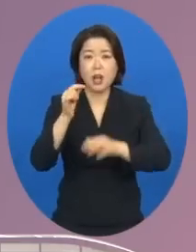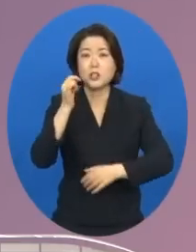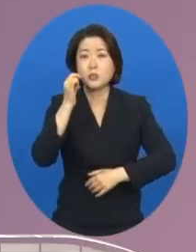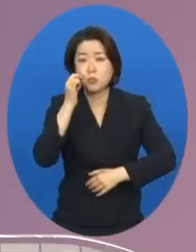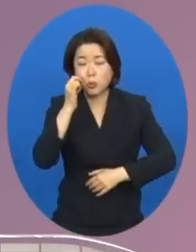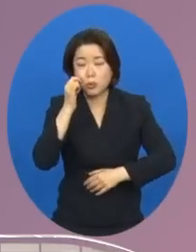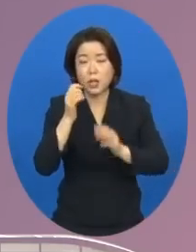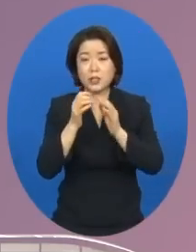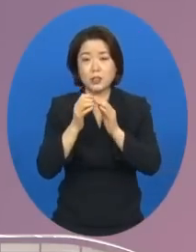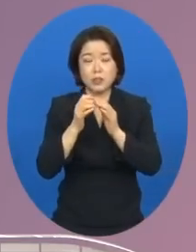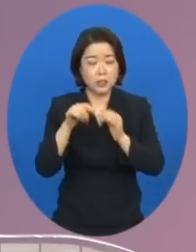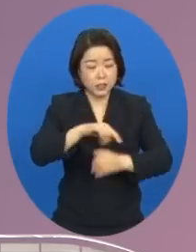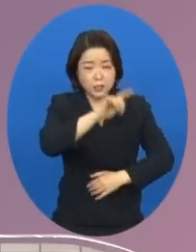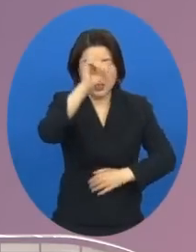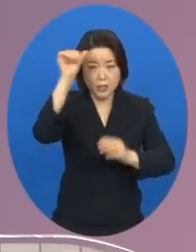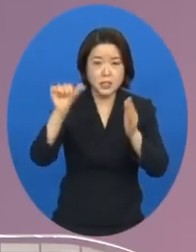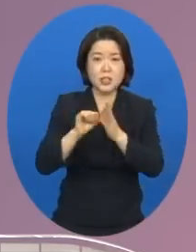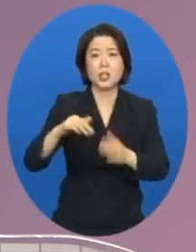것이 우리의 인생입니다.